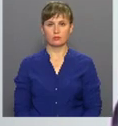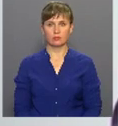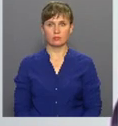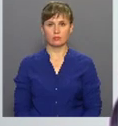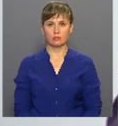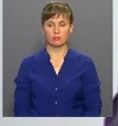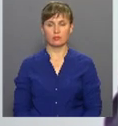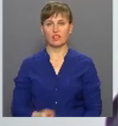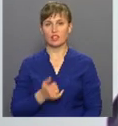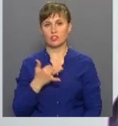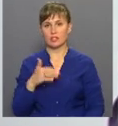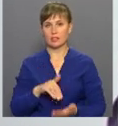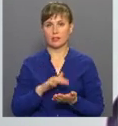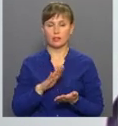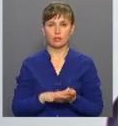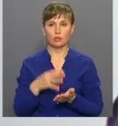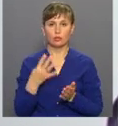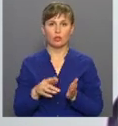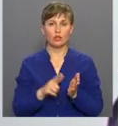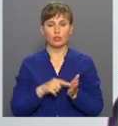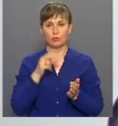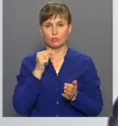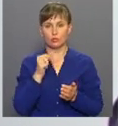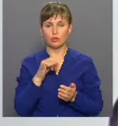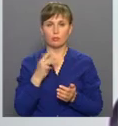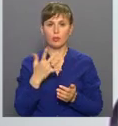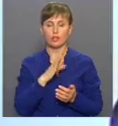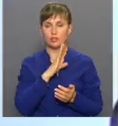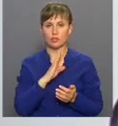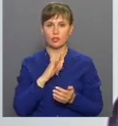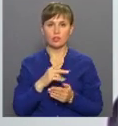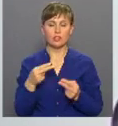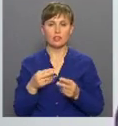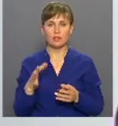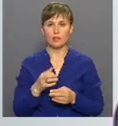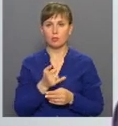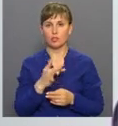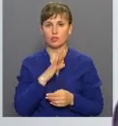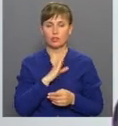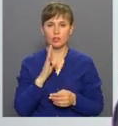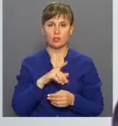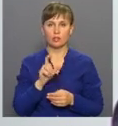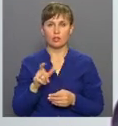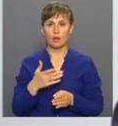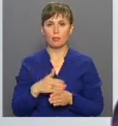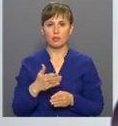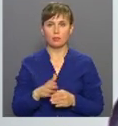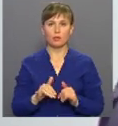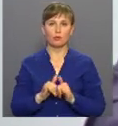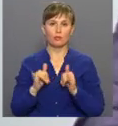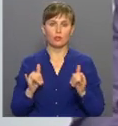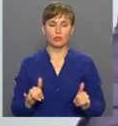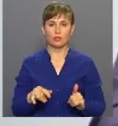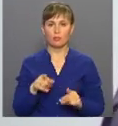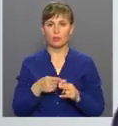числе зарегистрированных 47 мужчин и пять женщин для сравнения количество женщин кандидатов постепенно увеличивается так